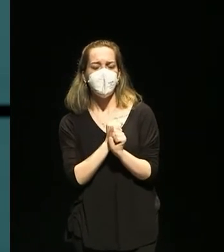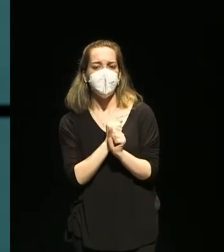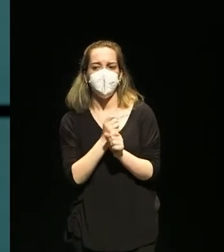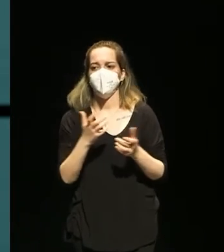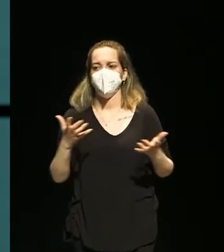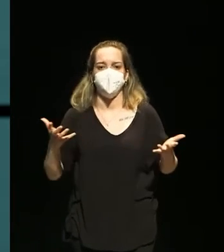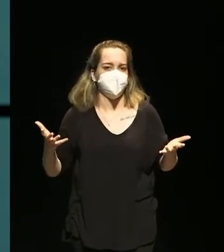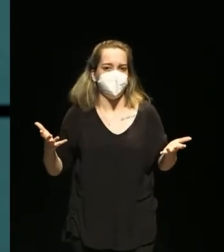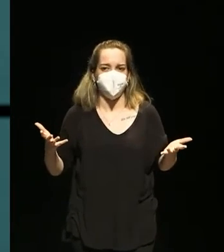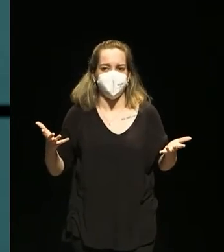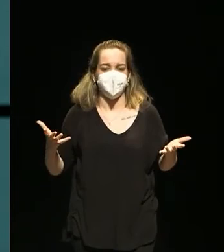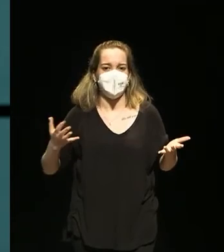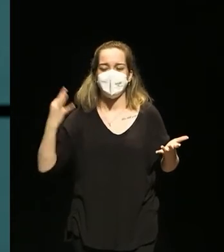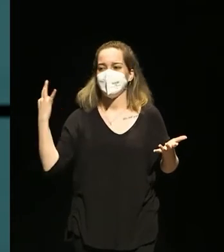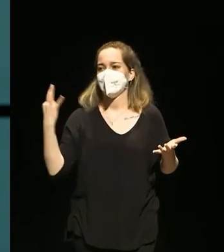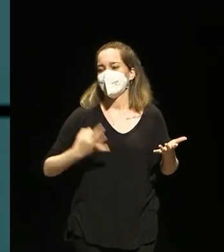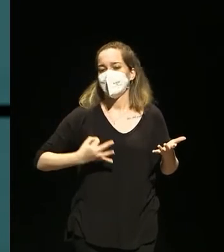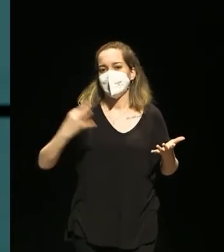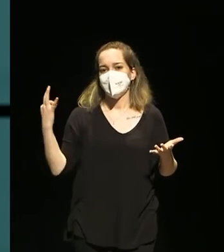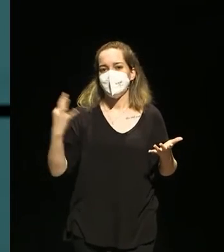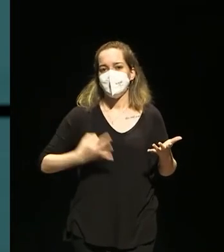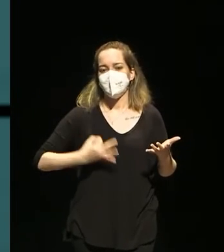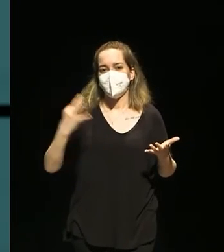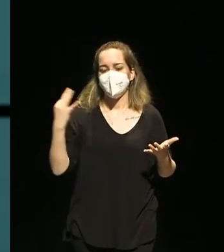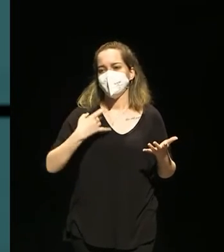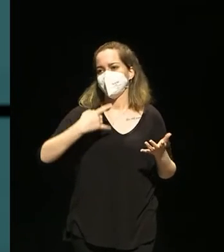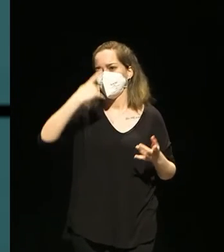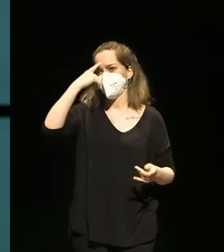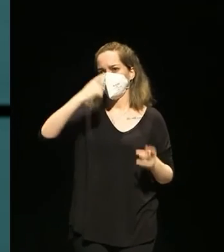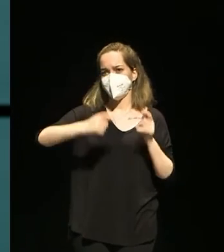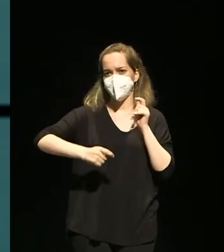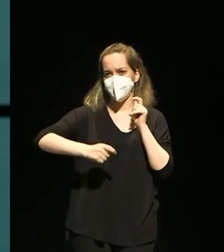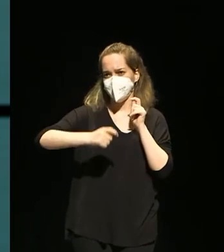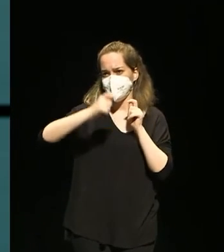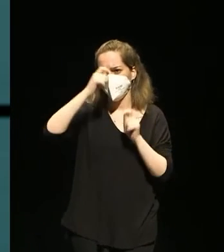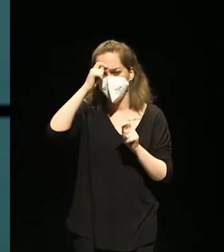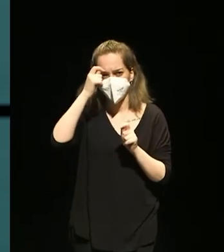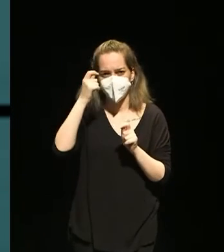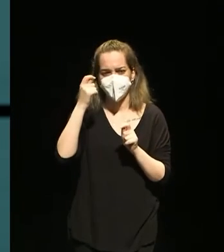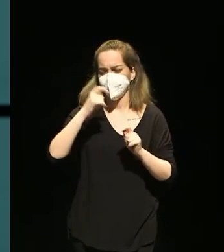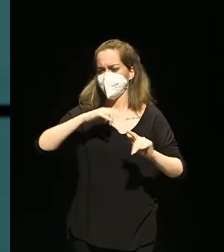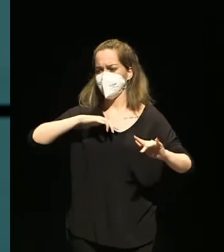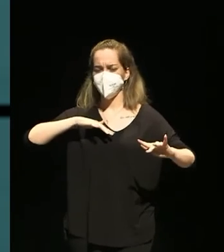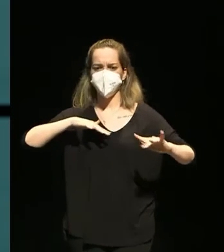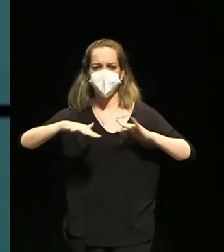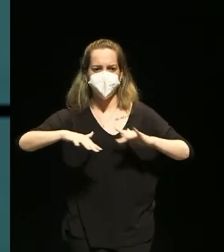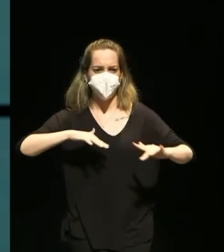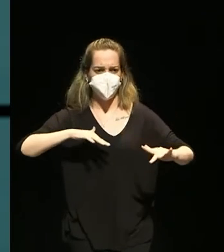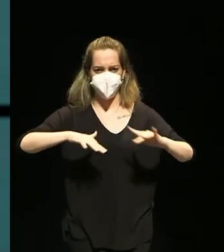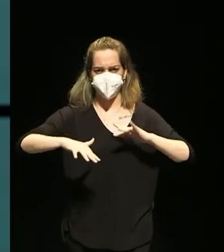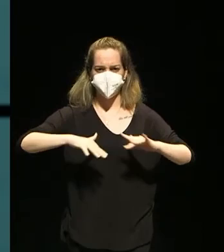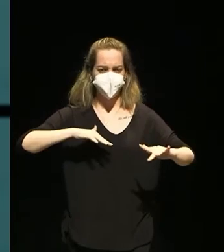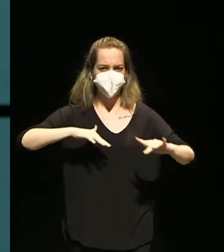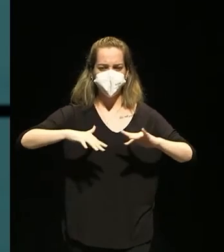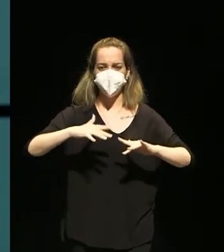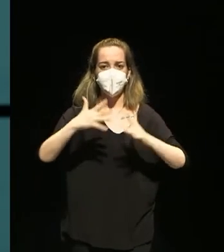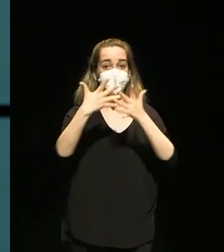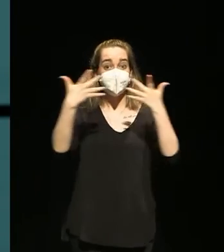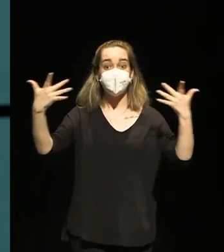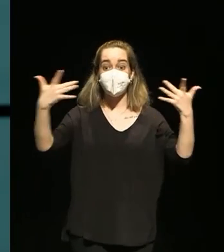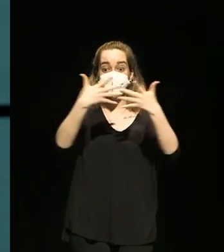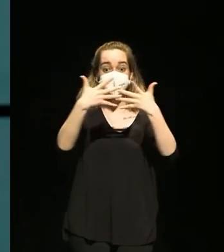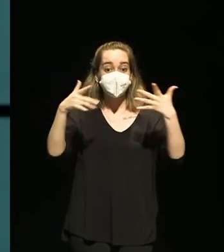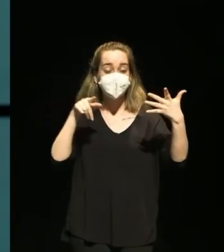podem deixar mai de recordar, de pensar i d'actuar davant una frase que ens